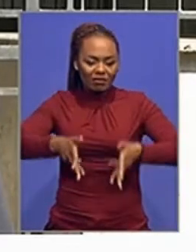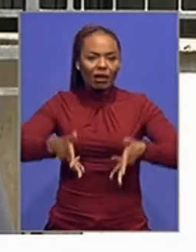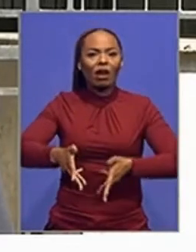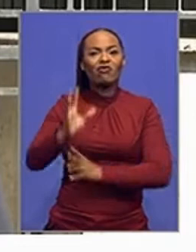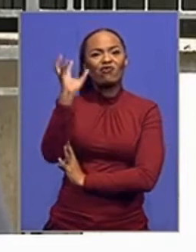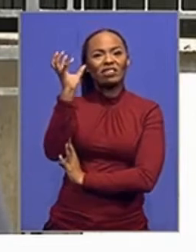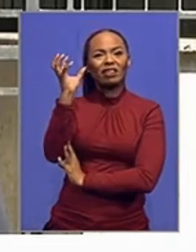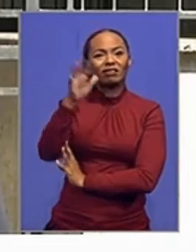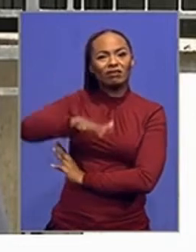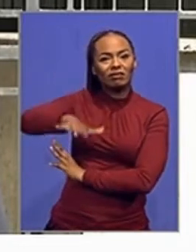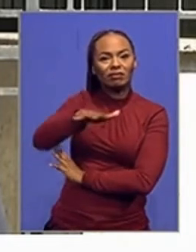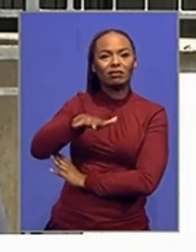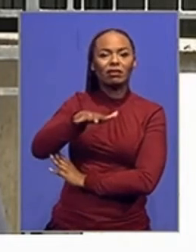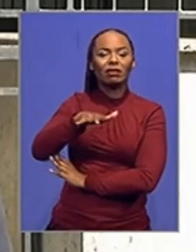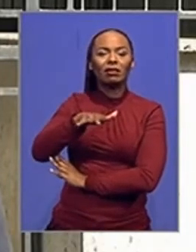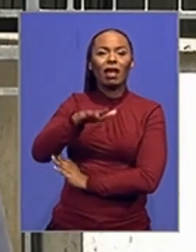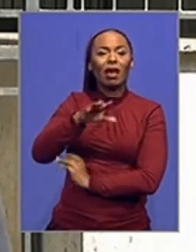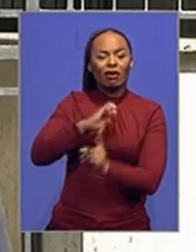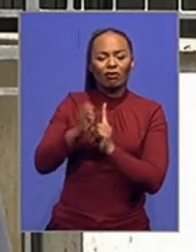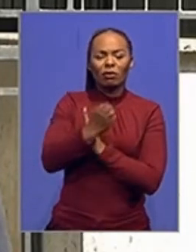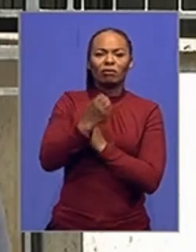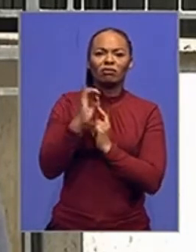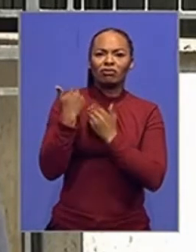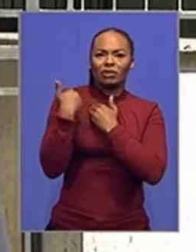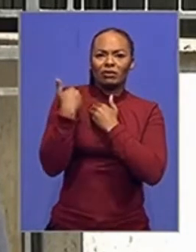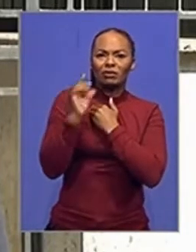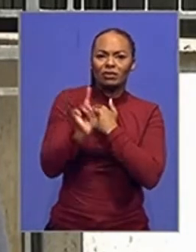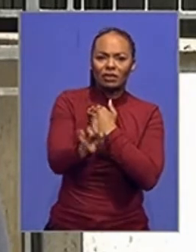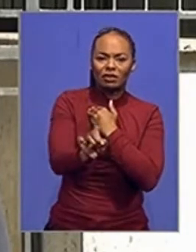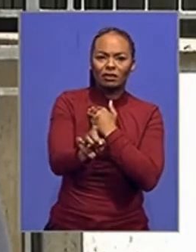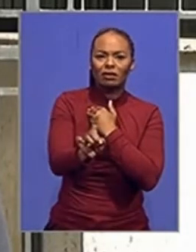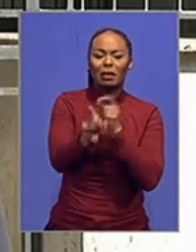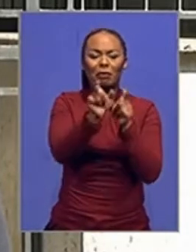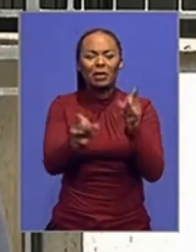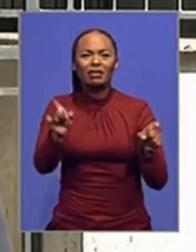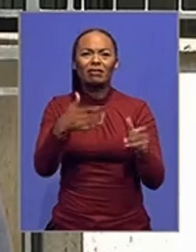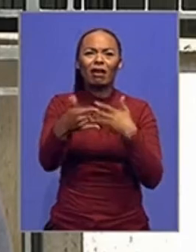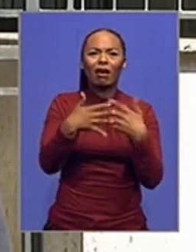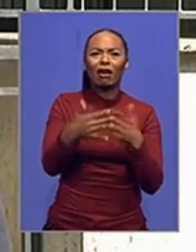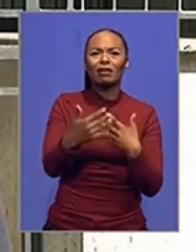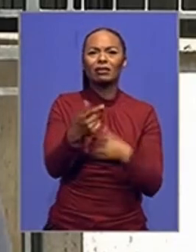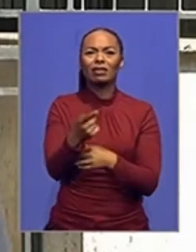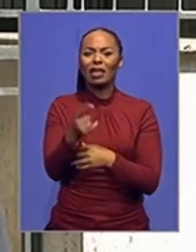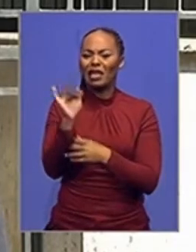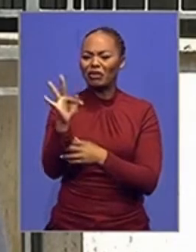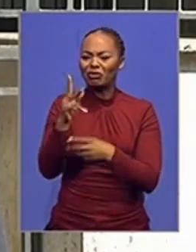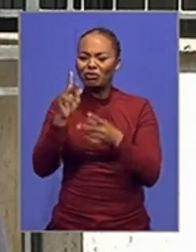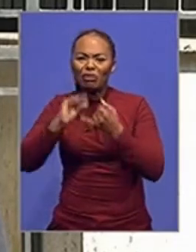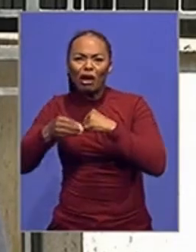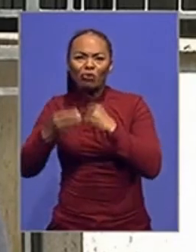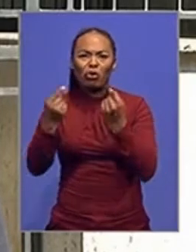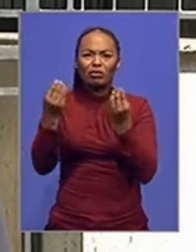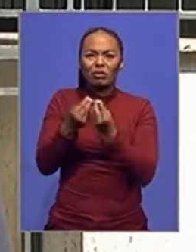hore sebesedi ho etsa bonnete ba hore motho ofe kapa ofe a ka banang le maikemisetso